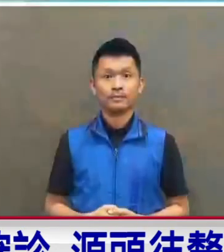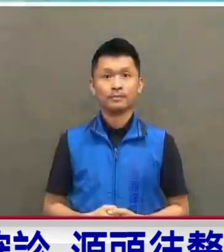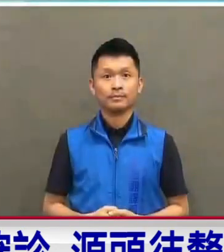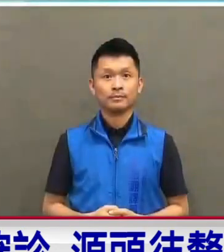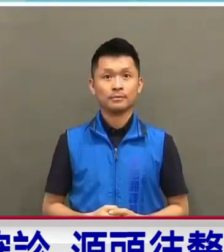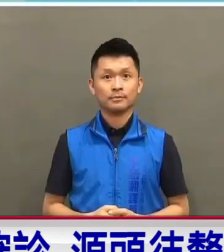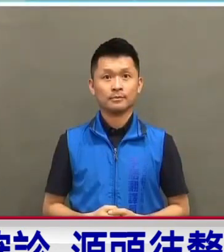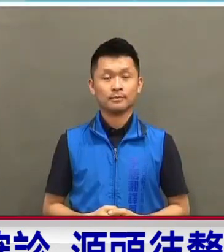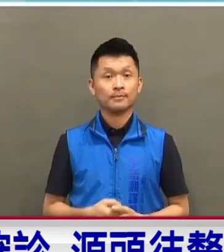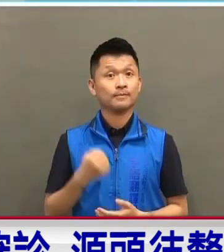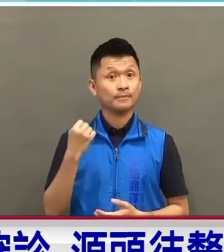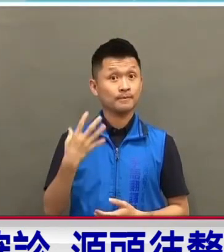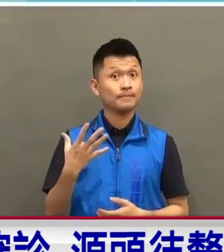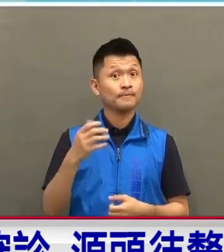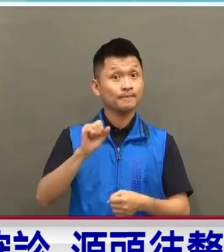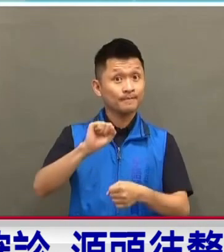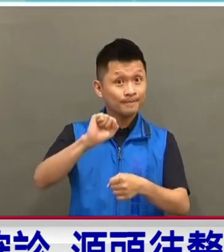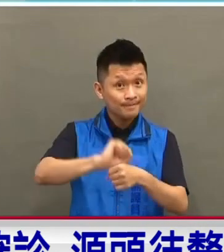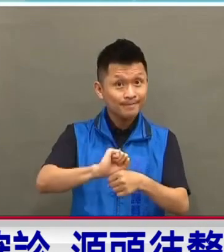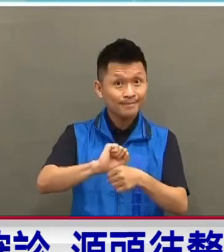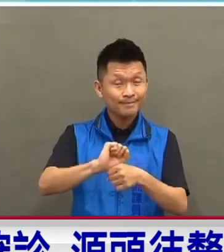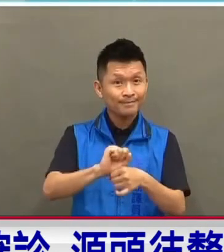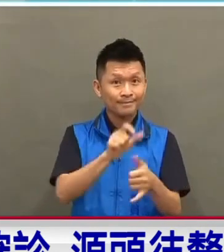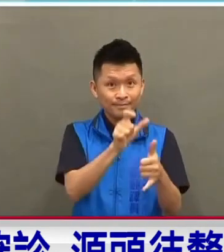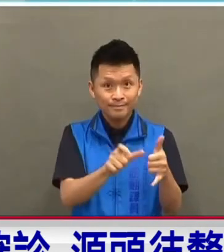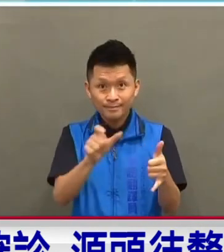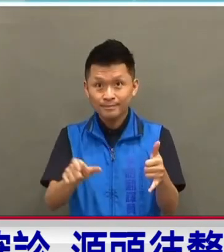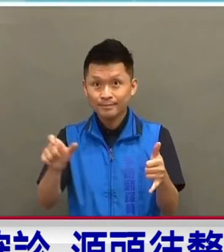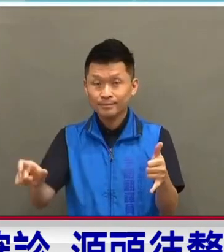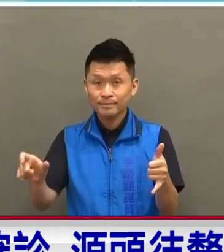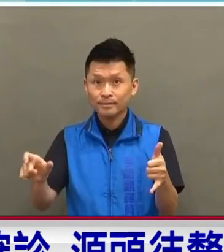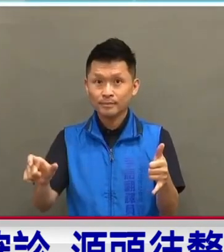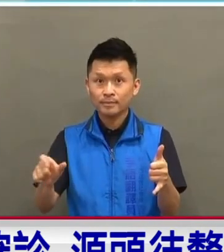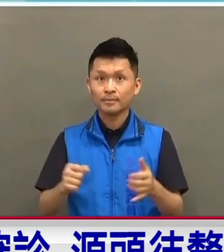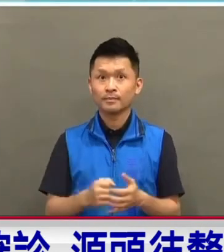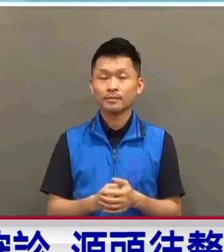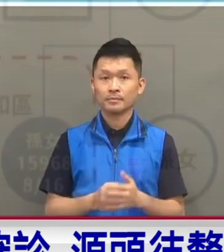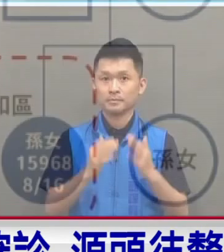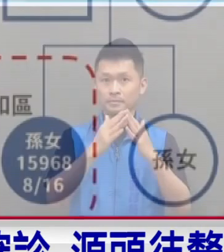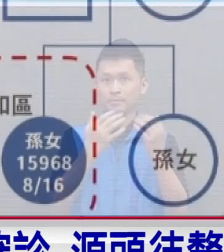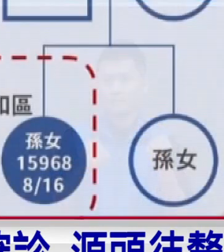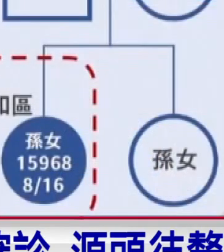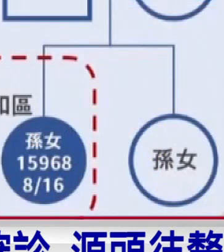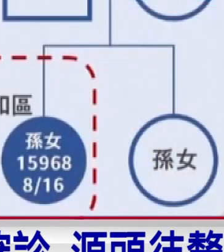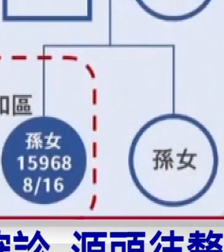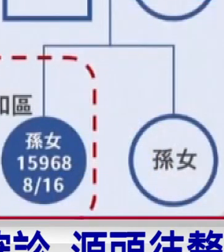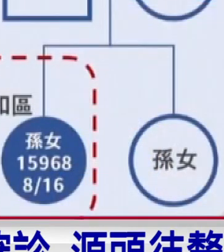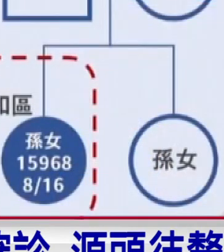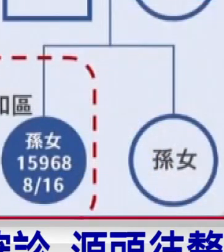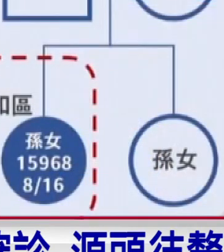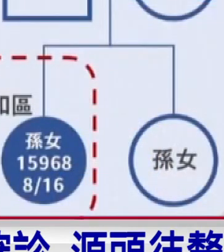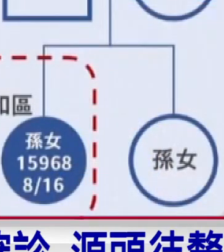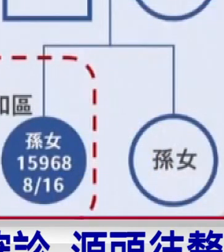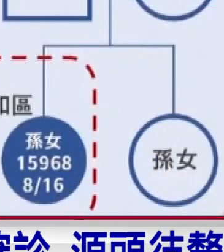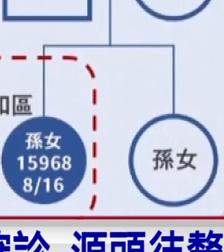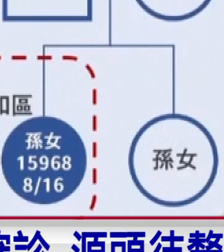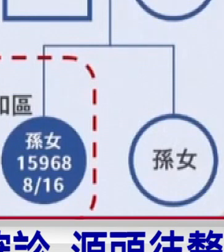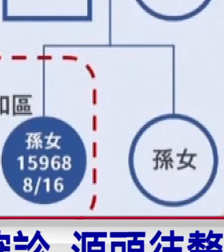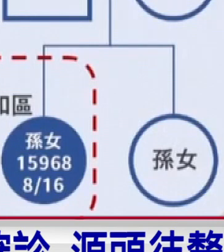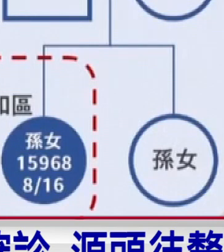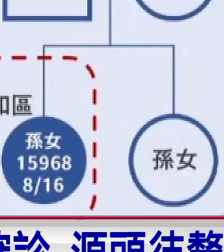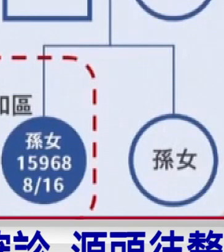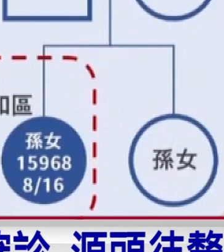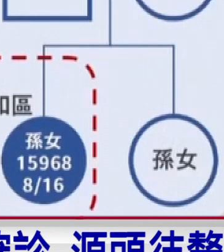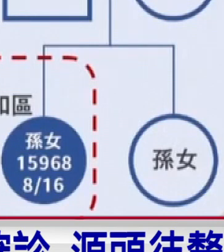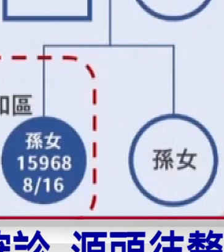居隔阴转阳，一例新增，全台最多。这六例是家族到花莲旅游采检后确诊，感染源还要厘清。这一例